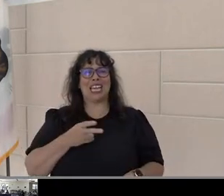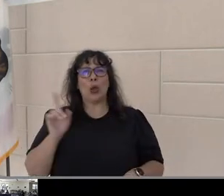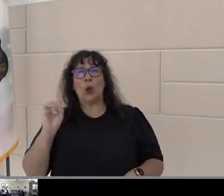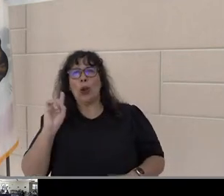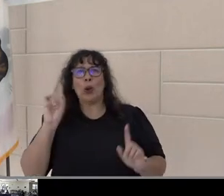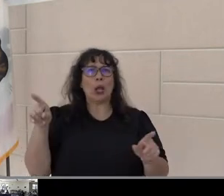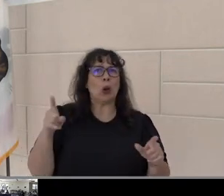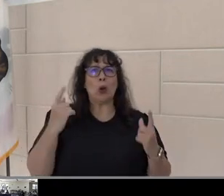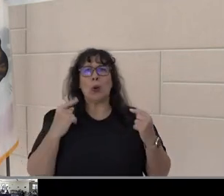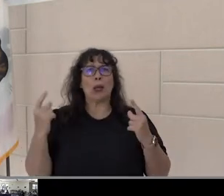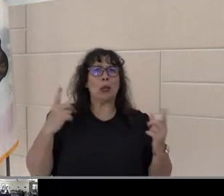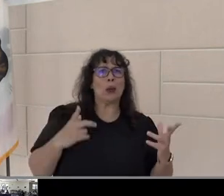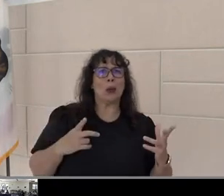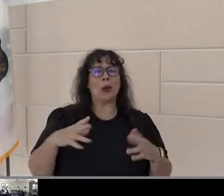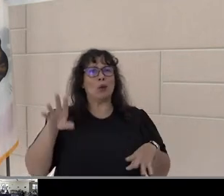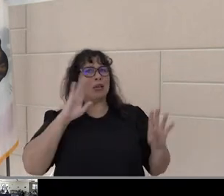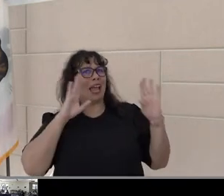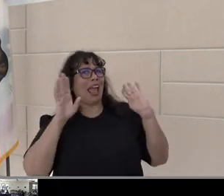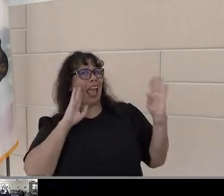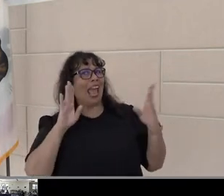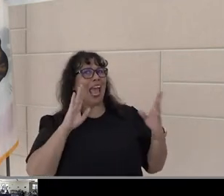ម